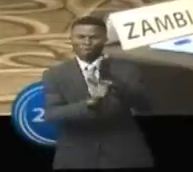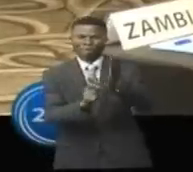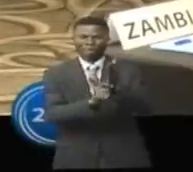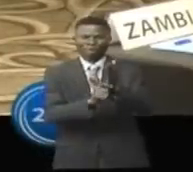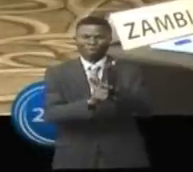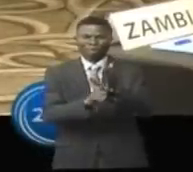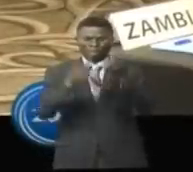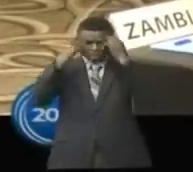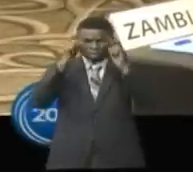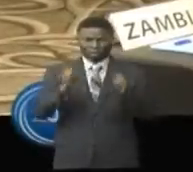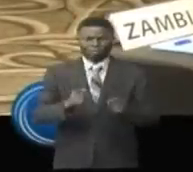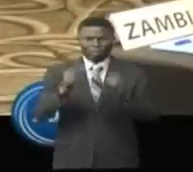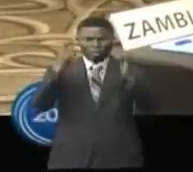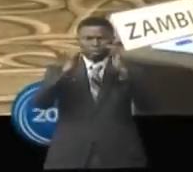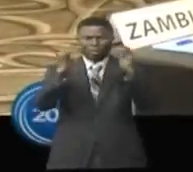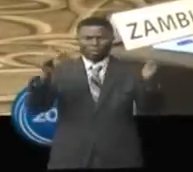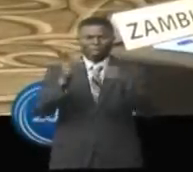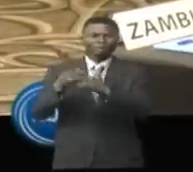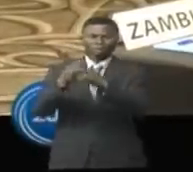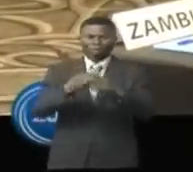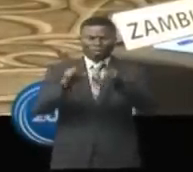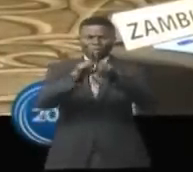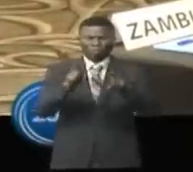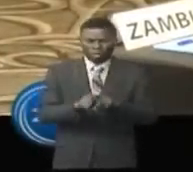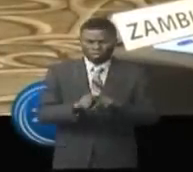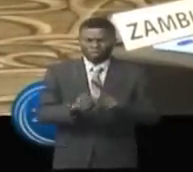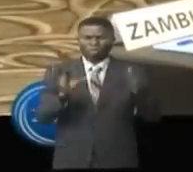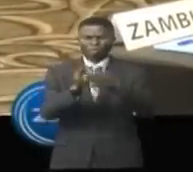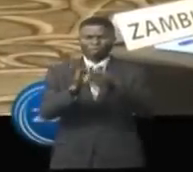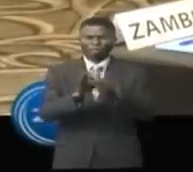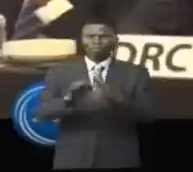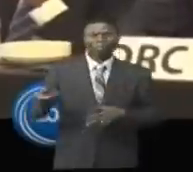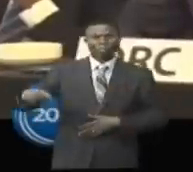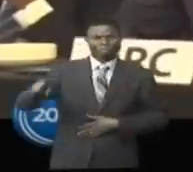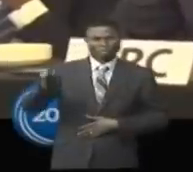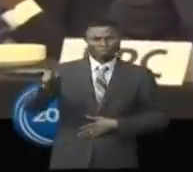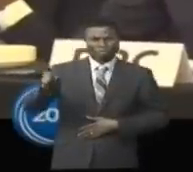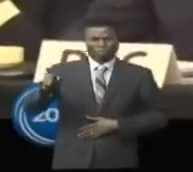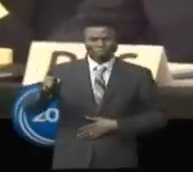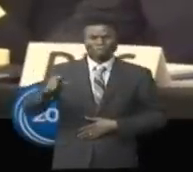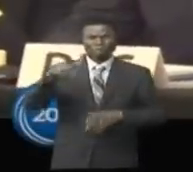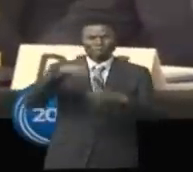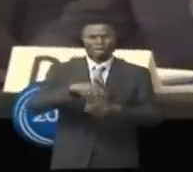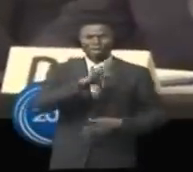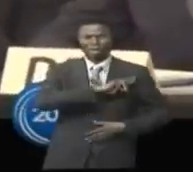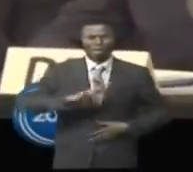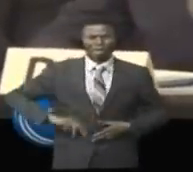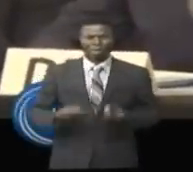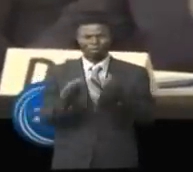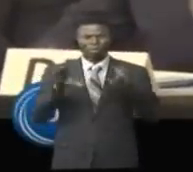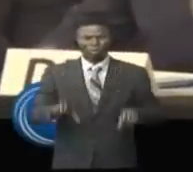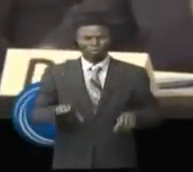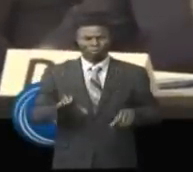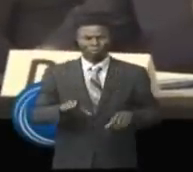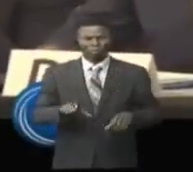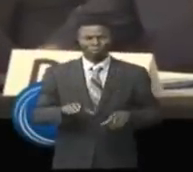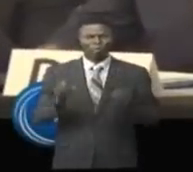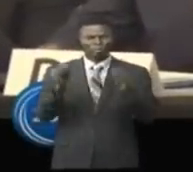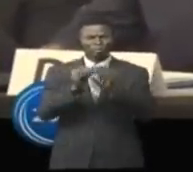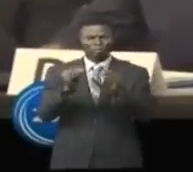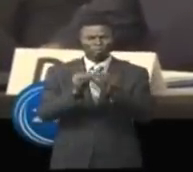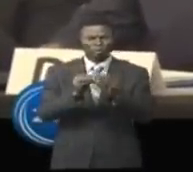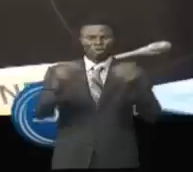l'accord cadre pour la paix, la sécurité et la coopération dans la région et en République démocratique du Congo a réuni les